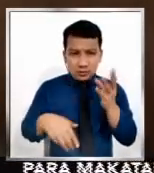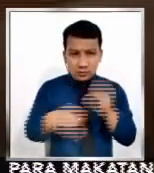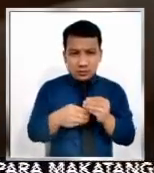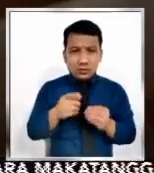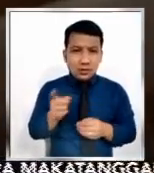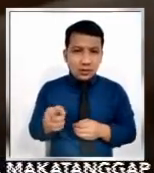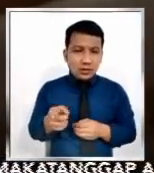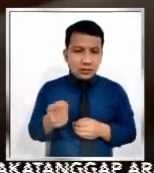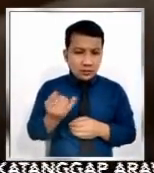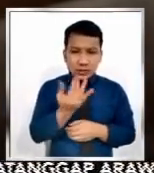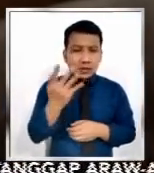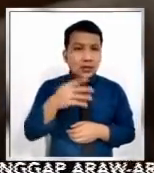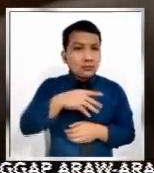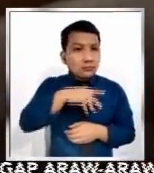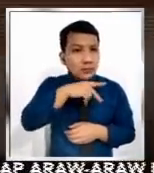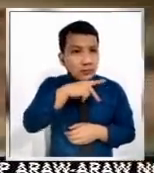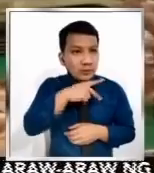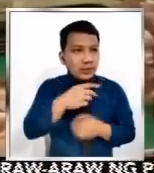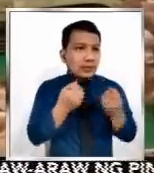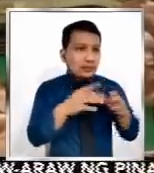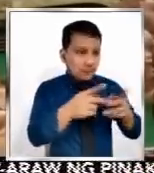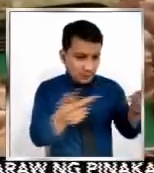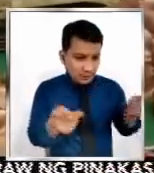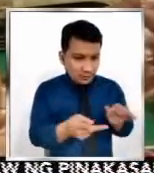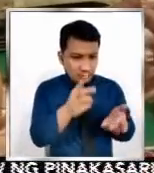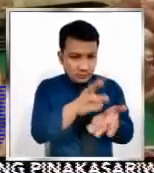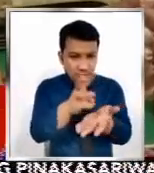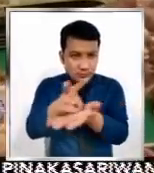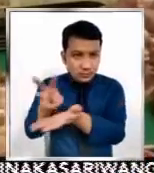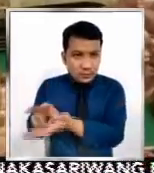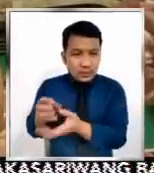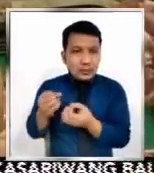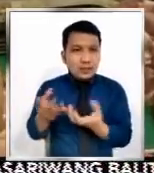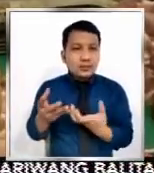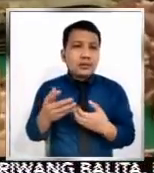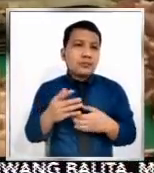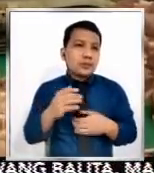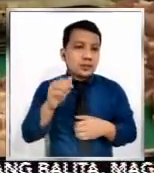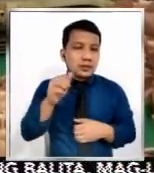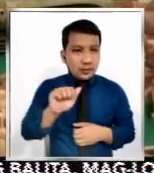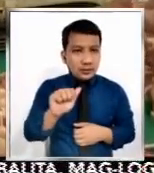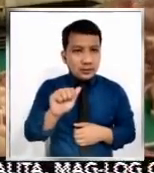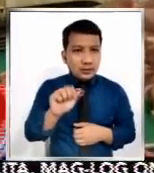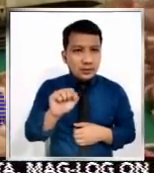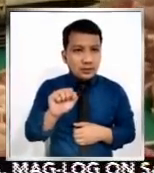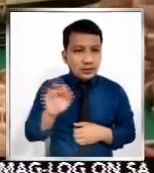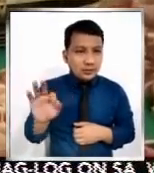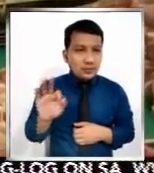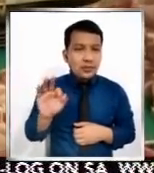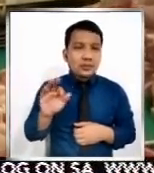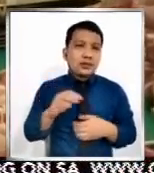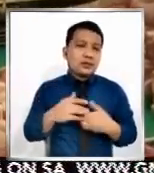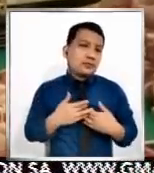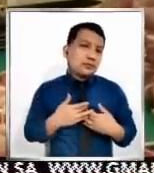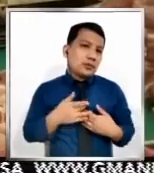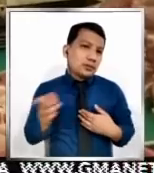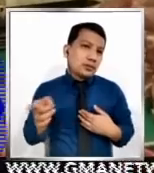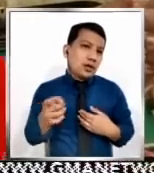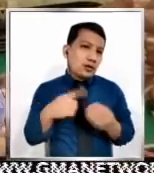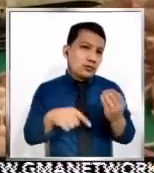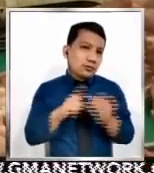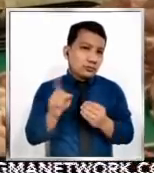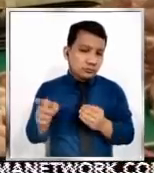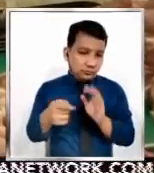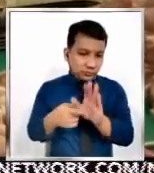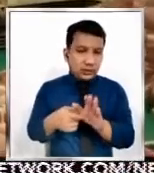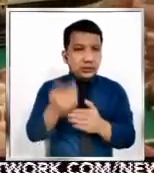na nagka-African swine fever outbreak. Dito sa trabaho market sa Maynila, may mga araw na wala na raw paninda ang mga pork retailers dahil sa mahigpit na